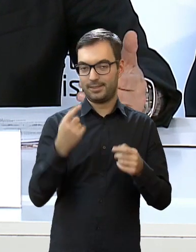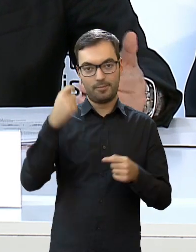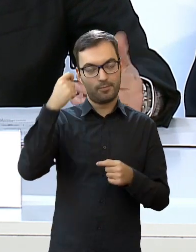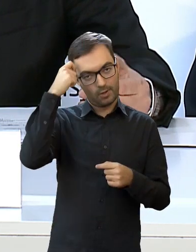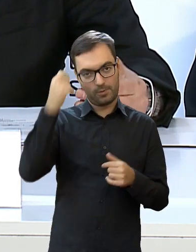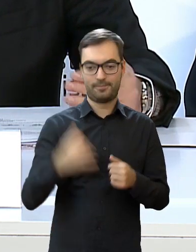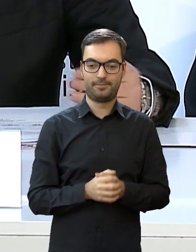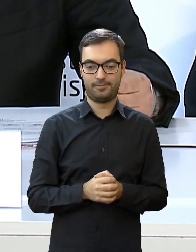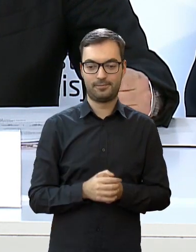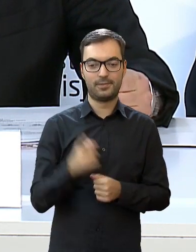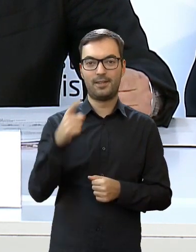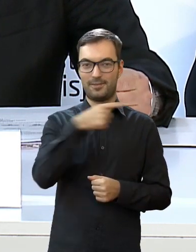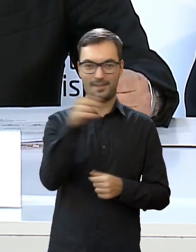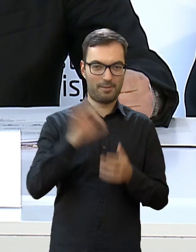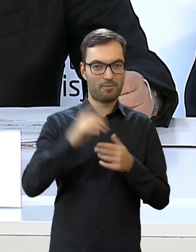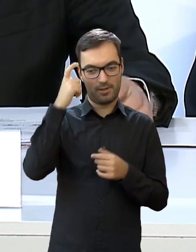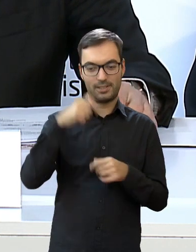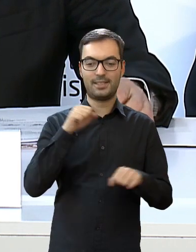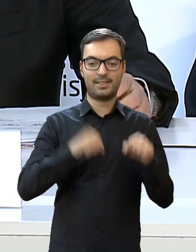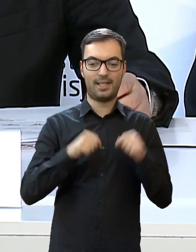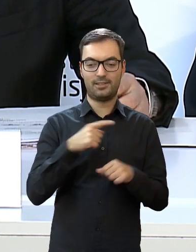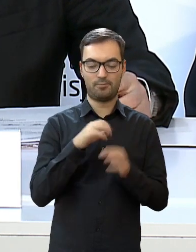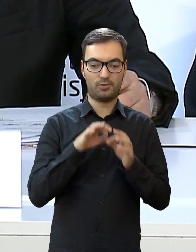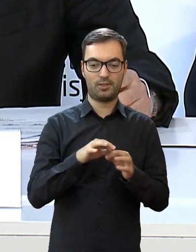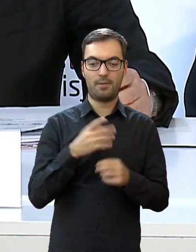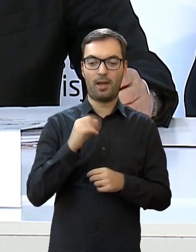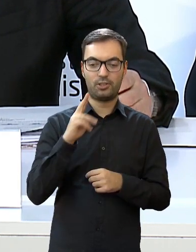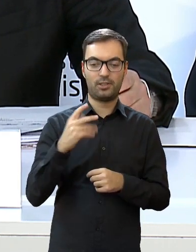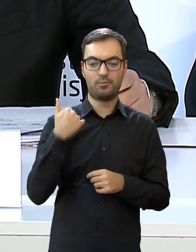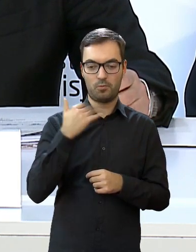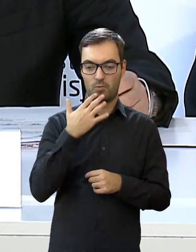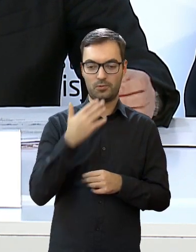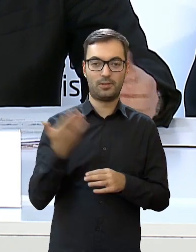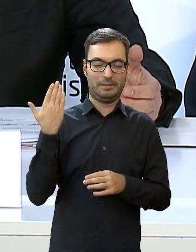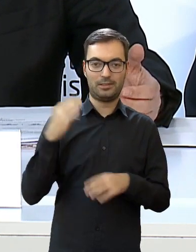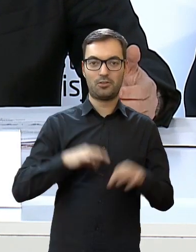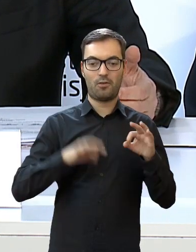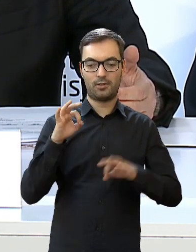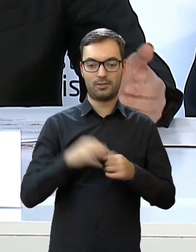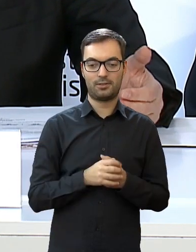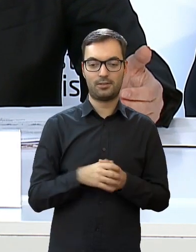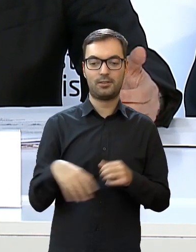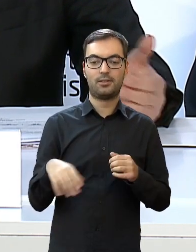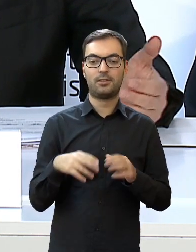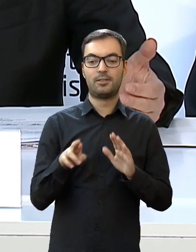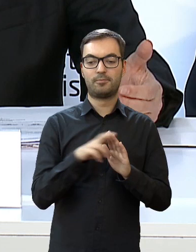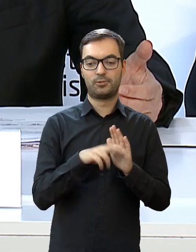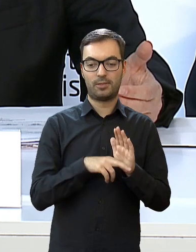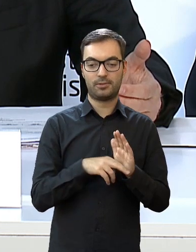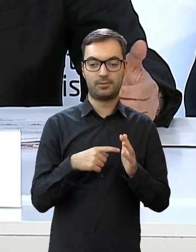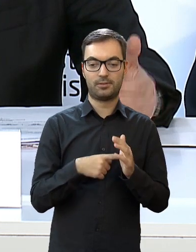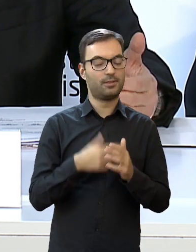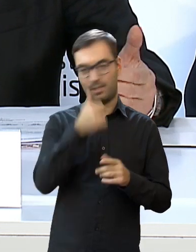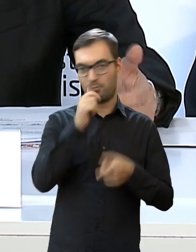bo to jak Państwo pamiętacie, bo Pan Sędzia, Pan Przewodniczący Marciniak o tym mówił na poprzedniej konferencji, przepis kodeksu jest taki, że tu nie